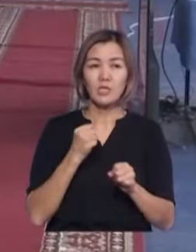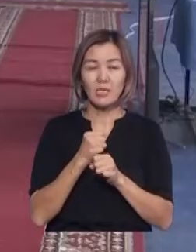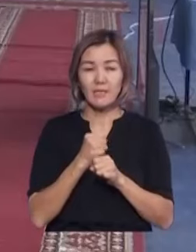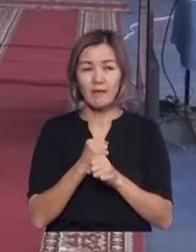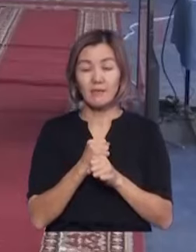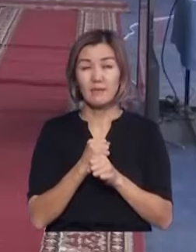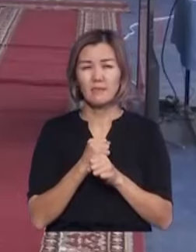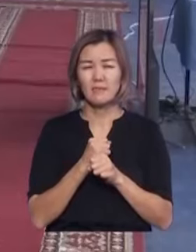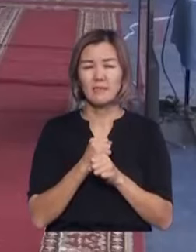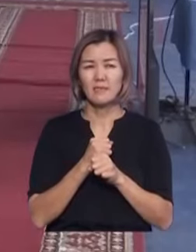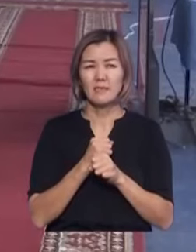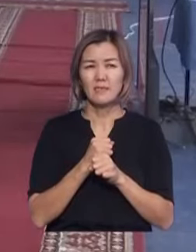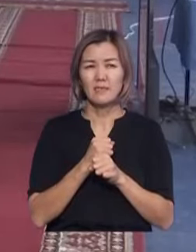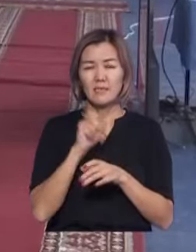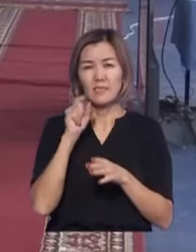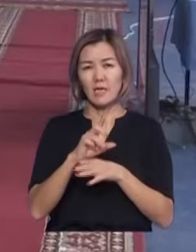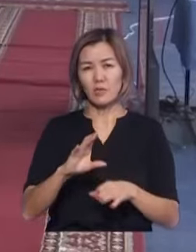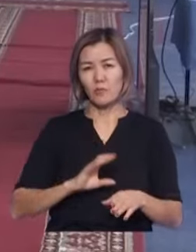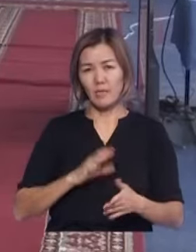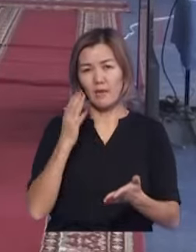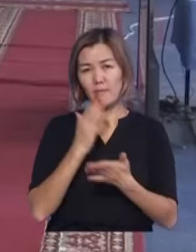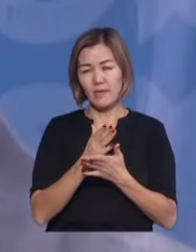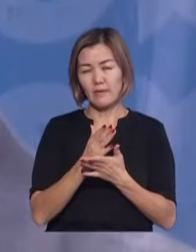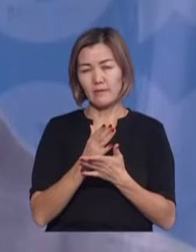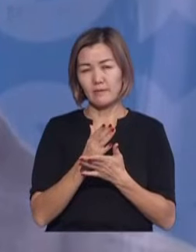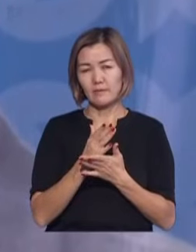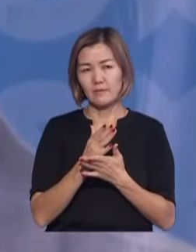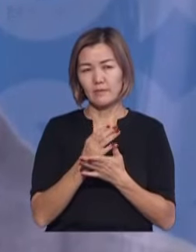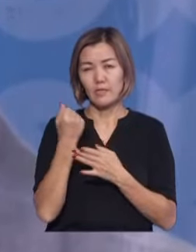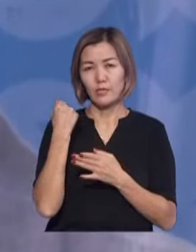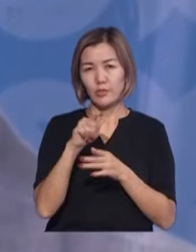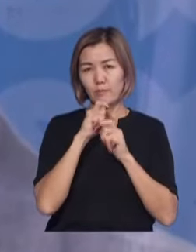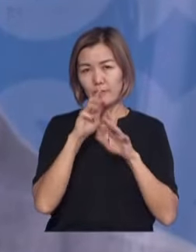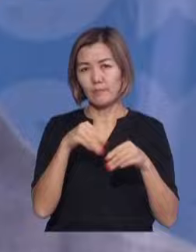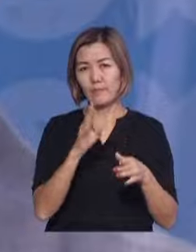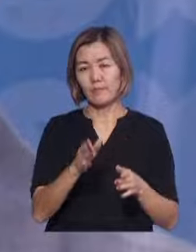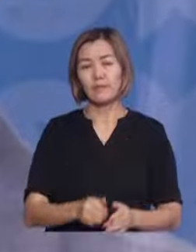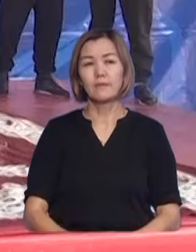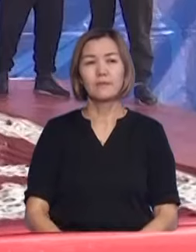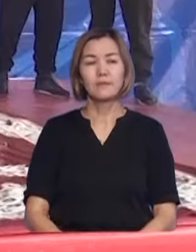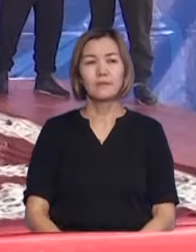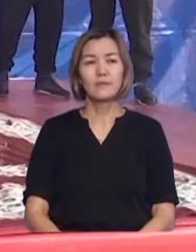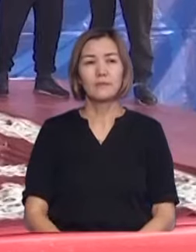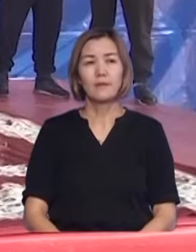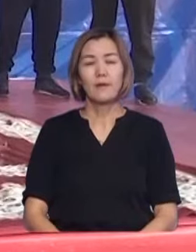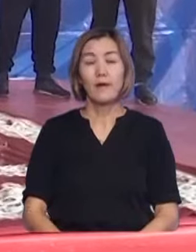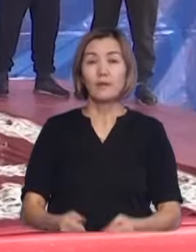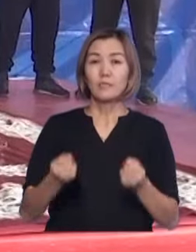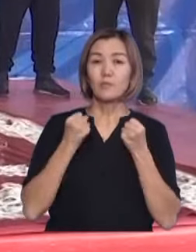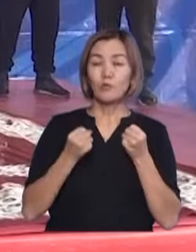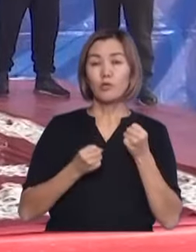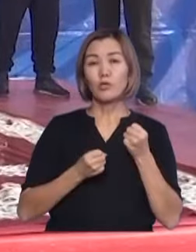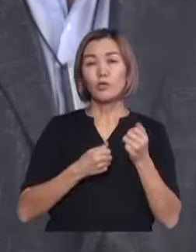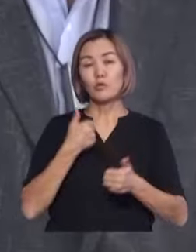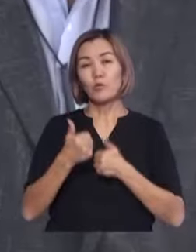жаңағы заказной медальдар дейді ғой. Сондай медальдармен жеңімпаздармен жүлдегерлерді марапаттайтын болады. Спорттық доданың